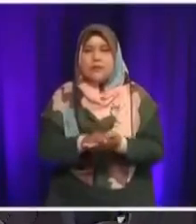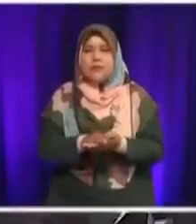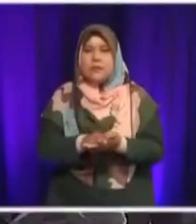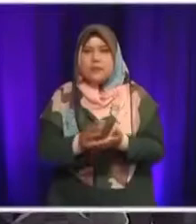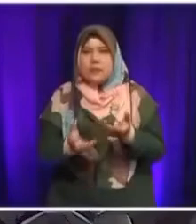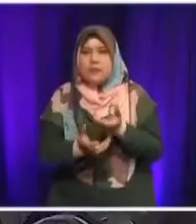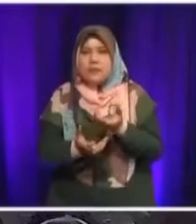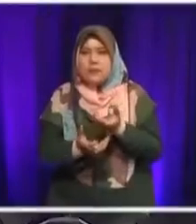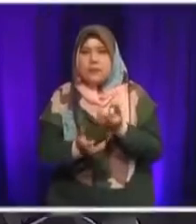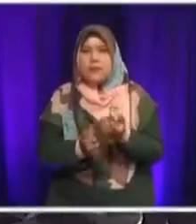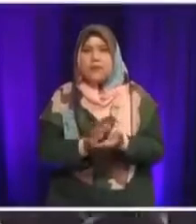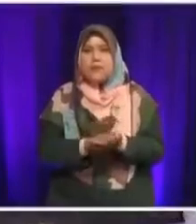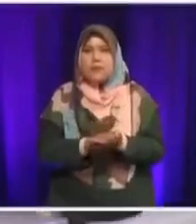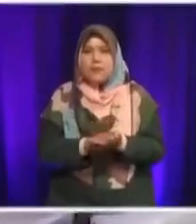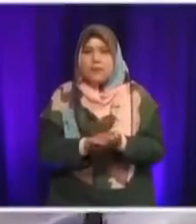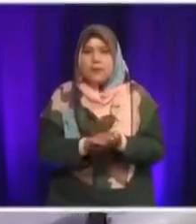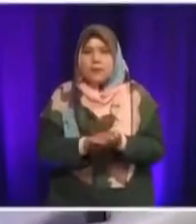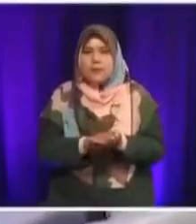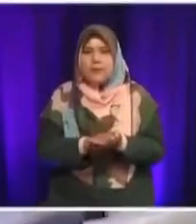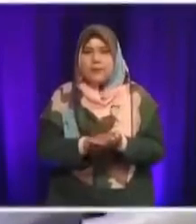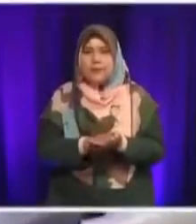bagian bawah lah